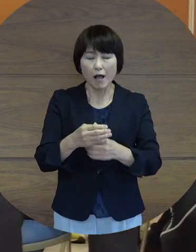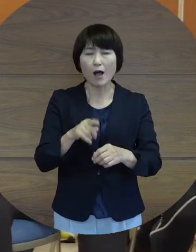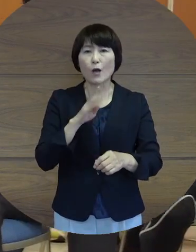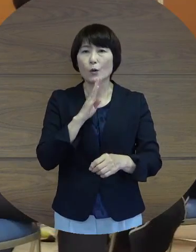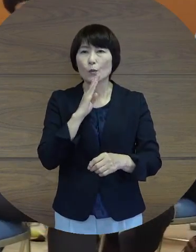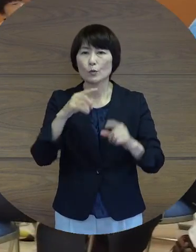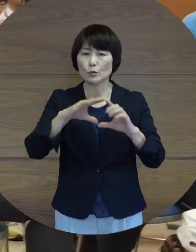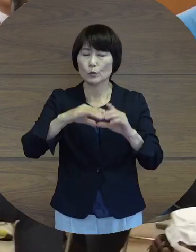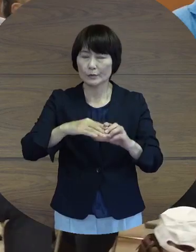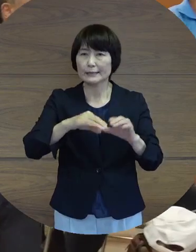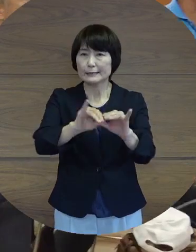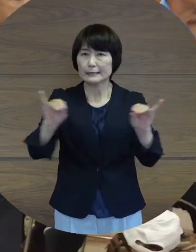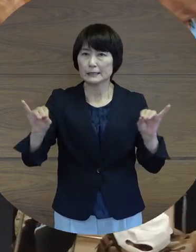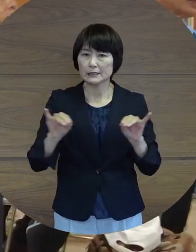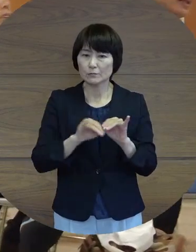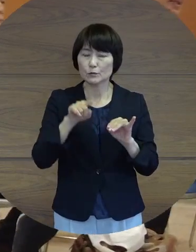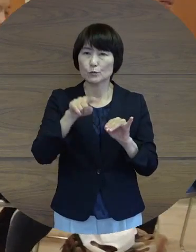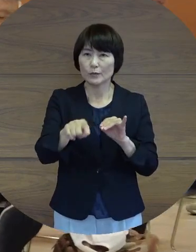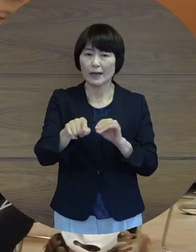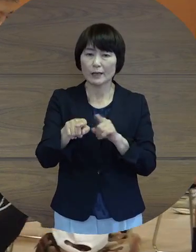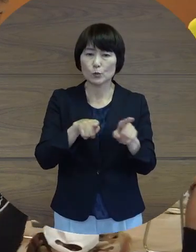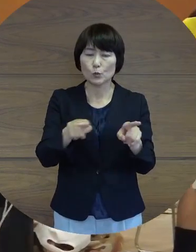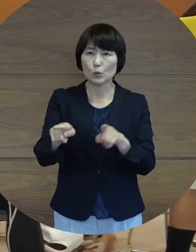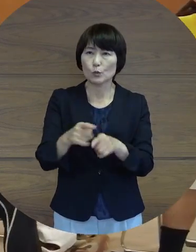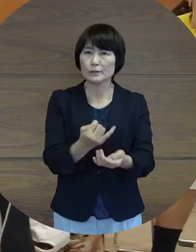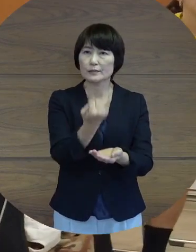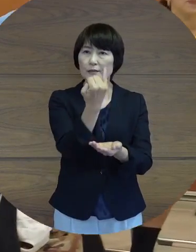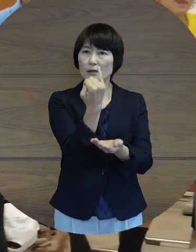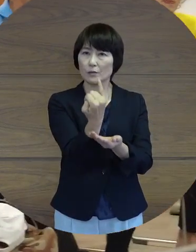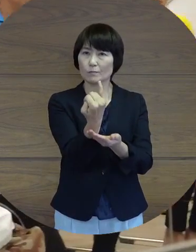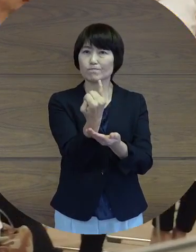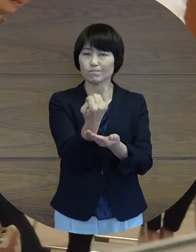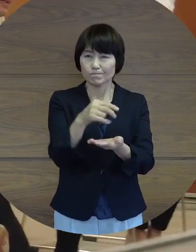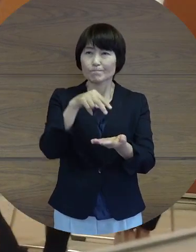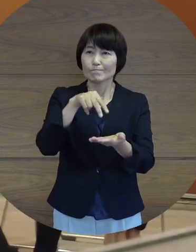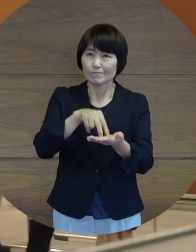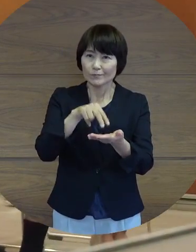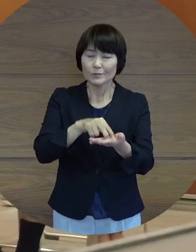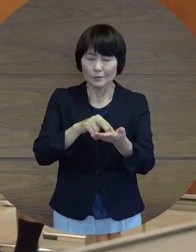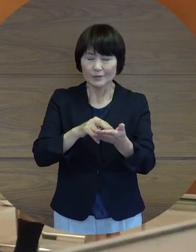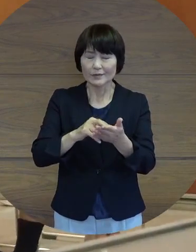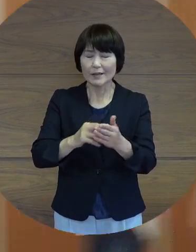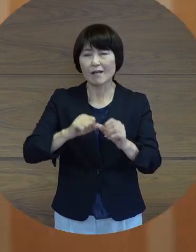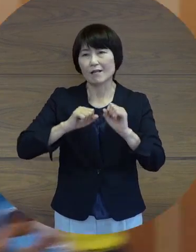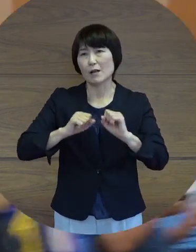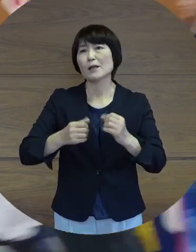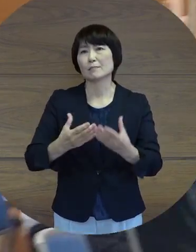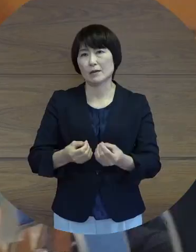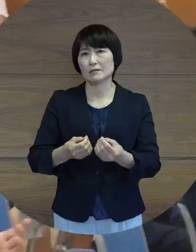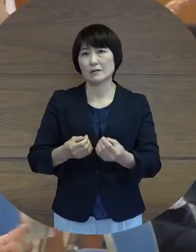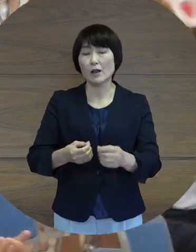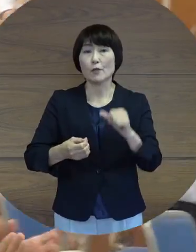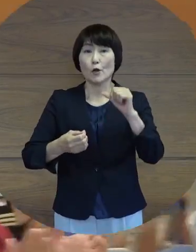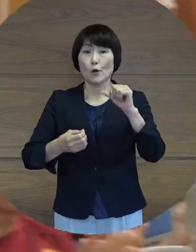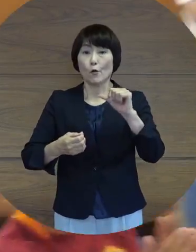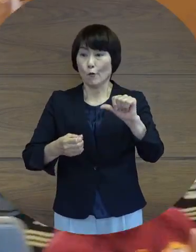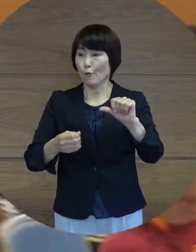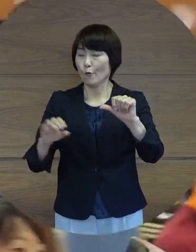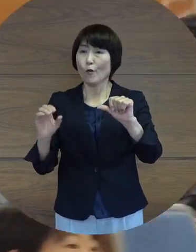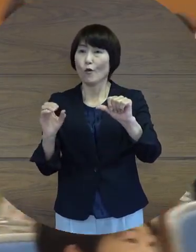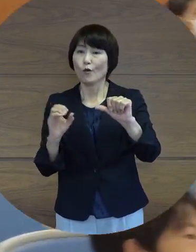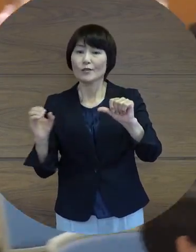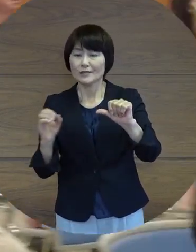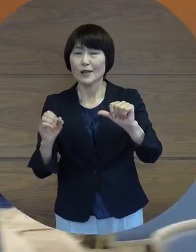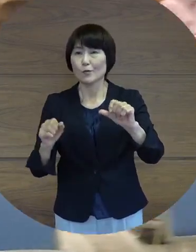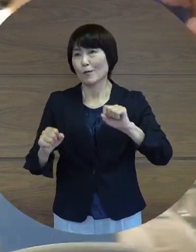う本当に大きな、活躍をさせていただきまして、5対0で、圧倒的な勝利を収